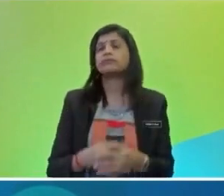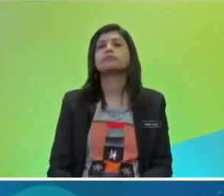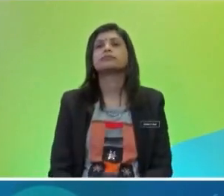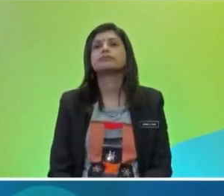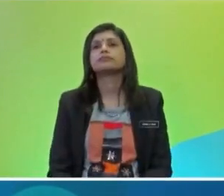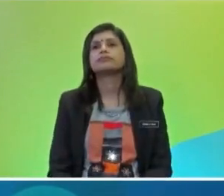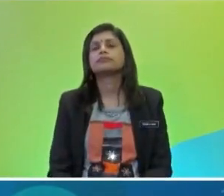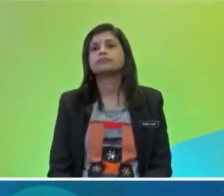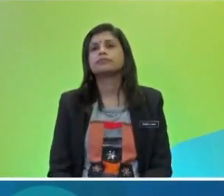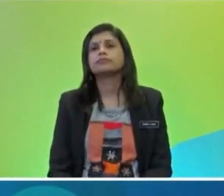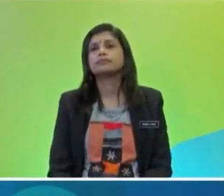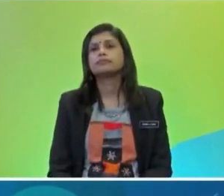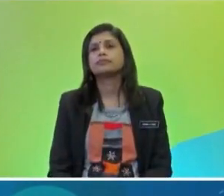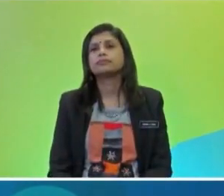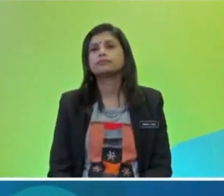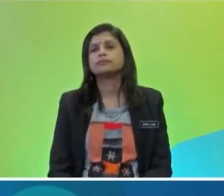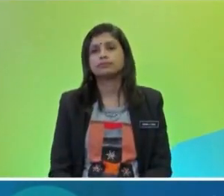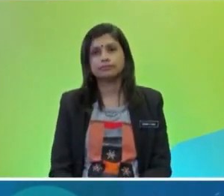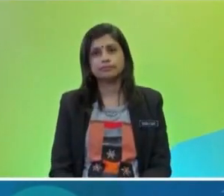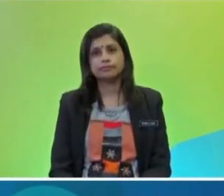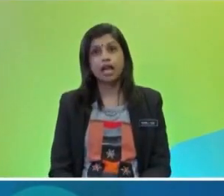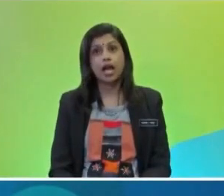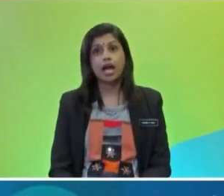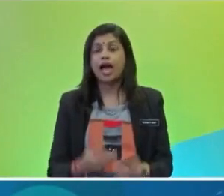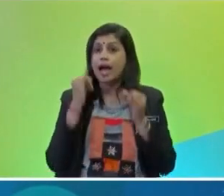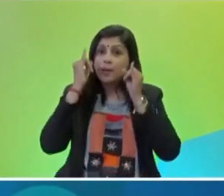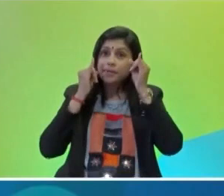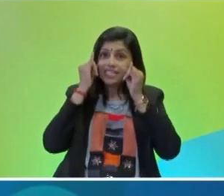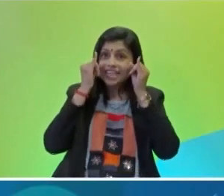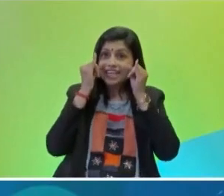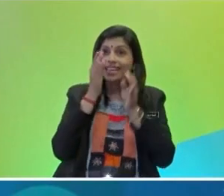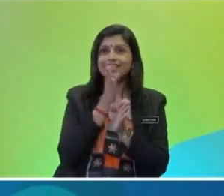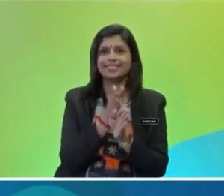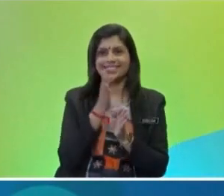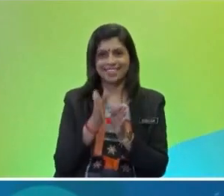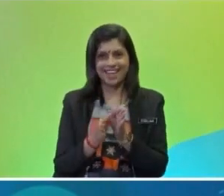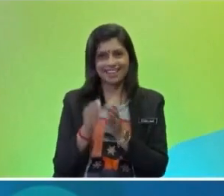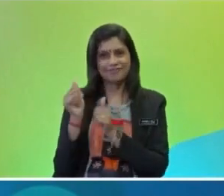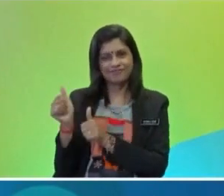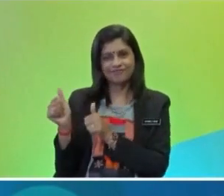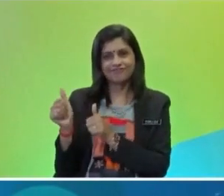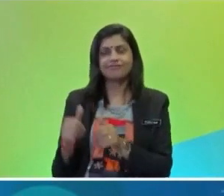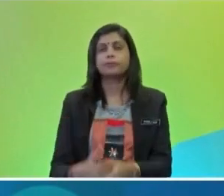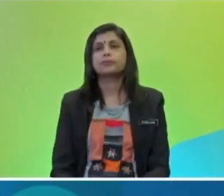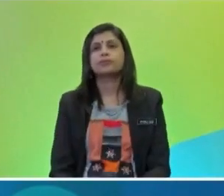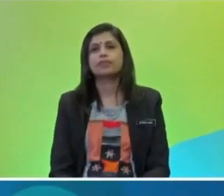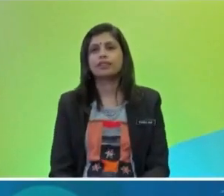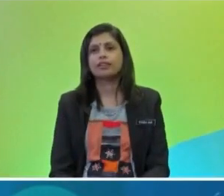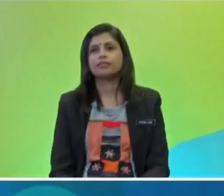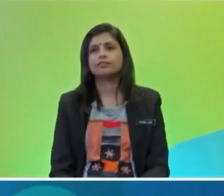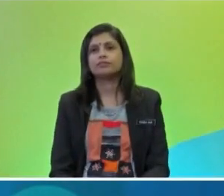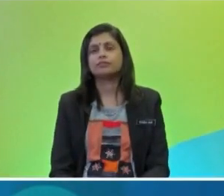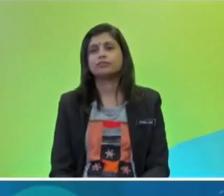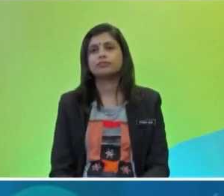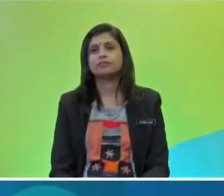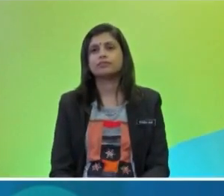dengan menziarahi jiran. Yeah. Cuba kita lihat menziarahi jiran. Ada, tepat. Okey. Okey, okay, satu stiker nanti. Okey. Okey,